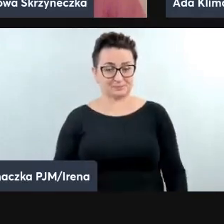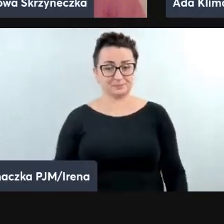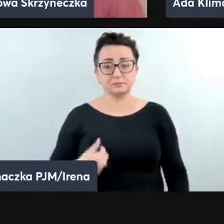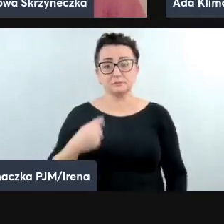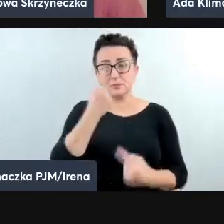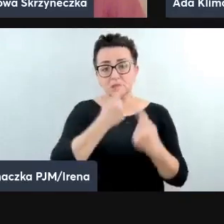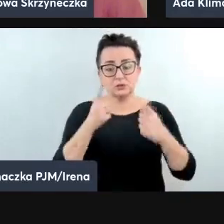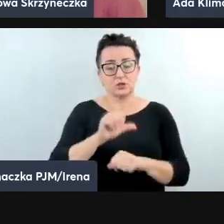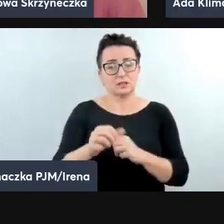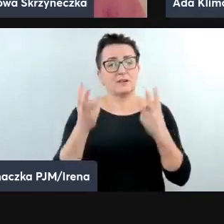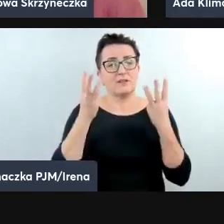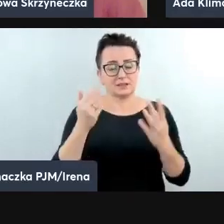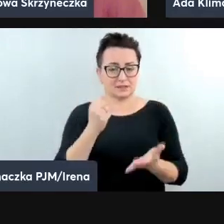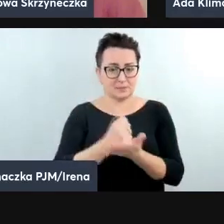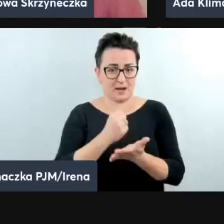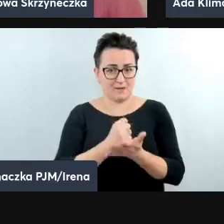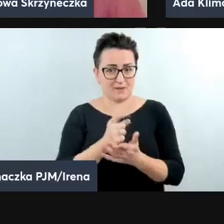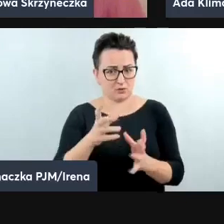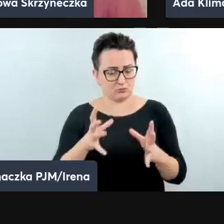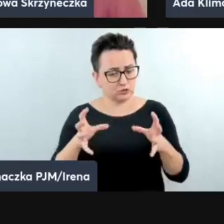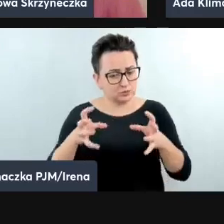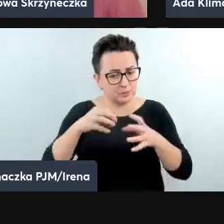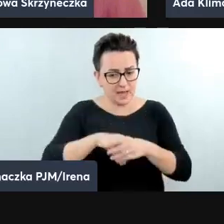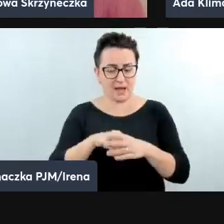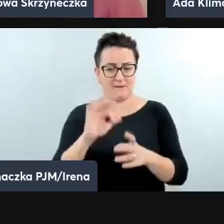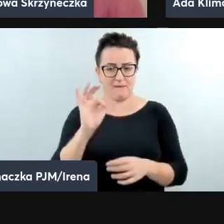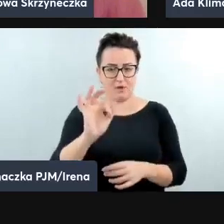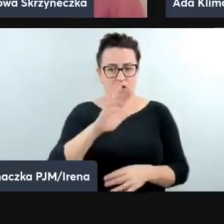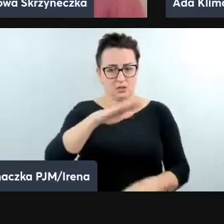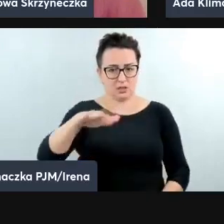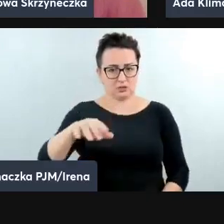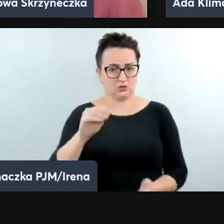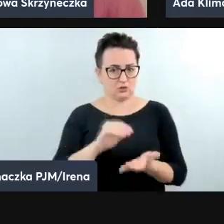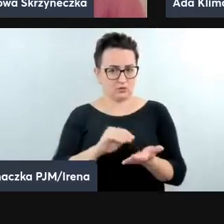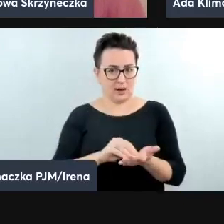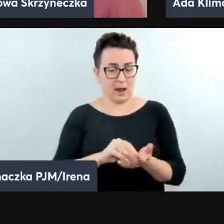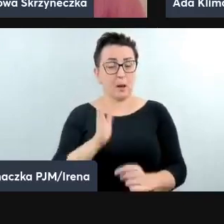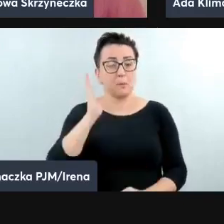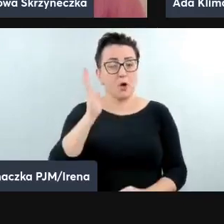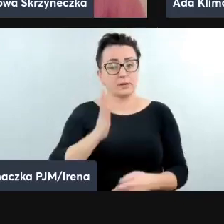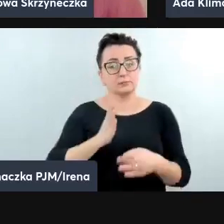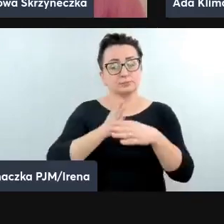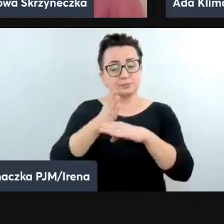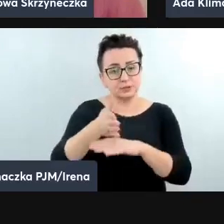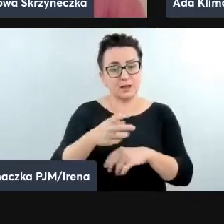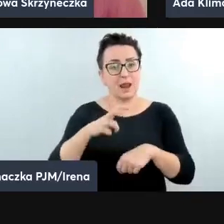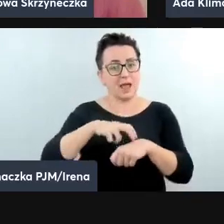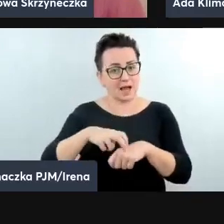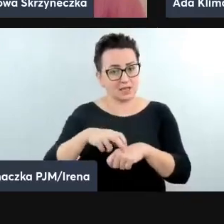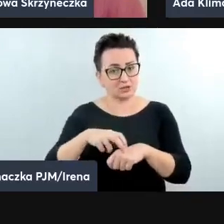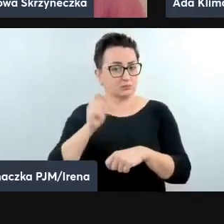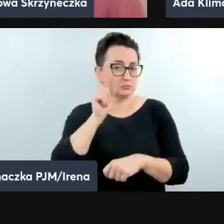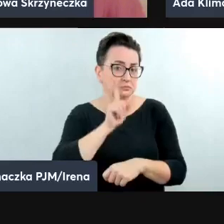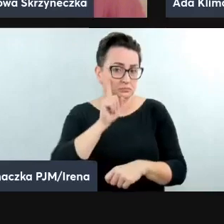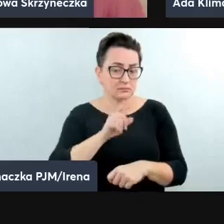kumuluje w doświadczeniach, nie? I jak oni potem będą musieli u lekarza, lekarki z partnerem, partnerką powiedzieć coś tam, nie?